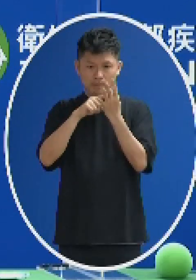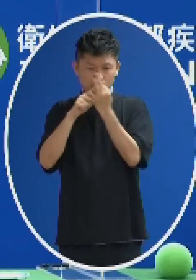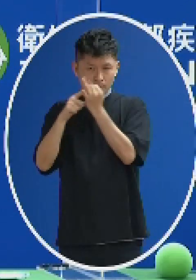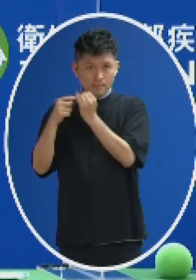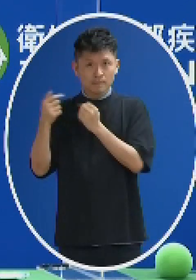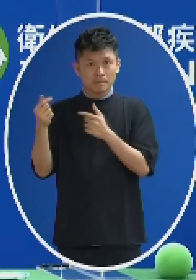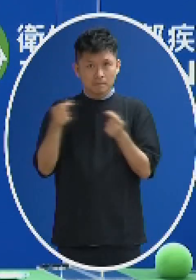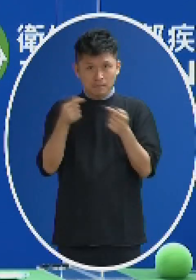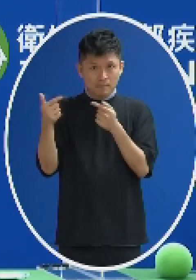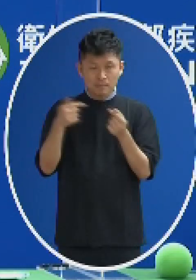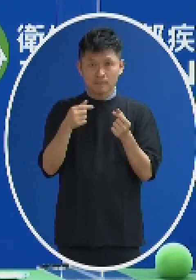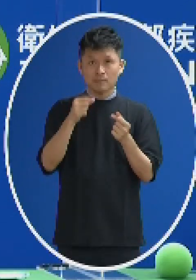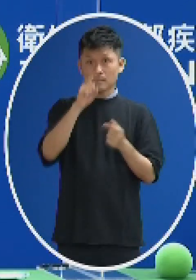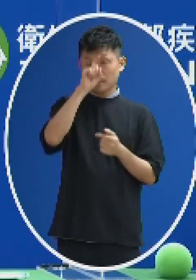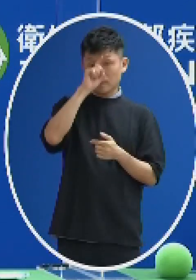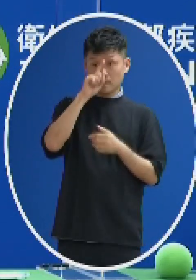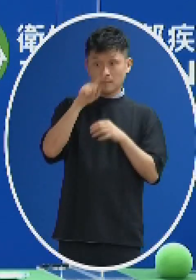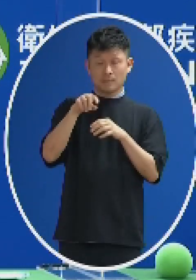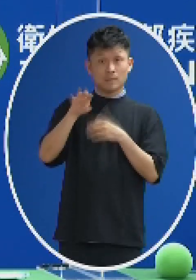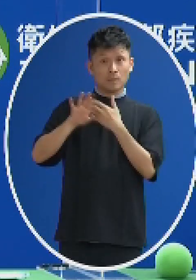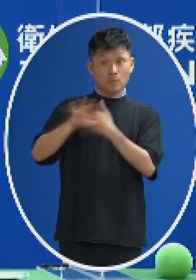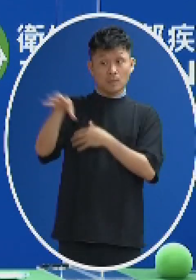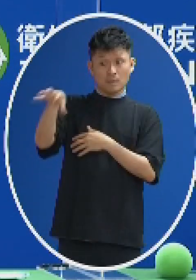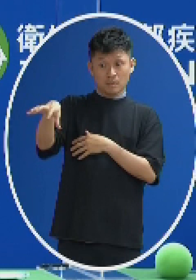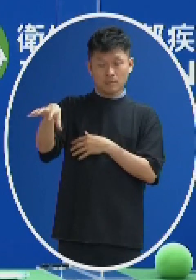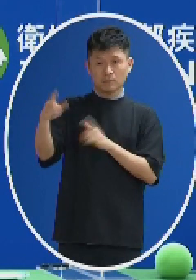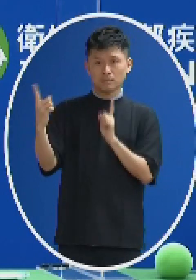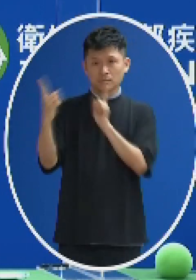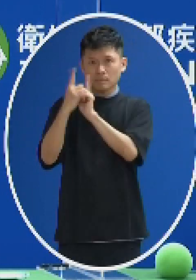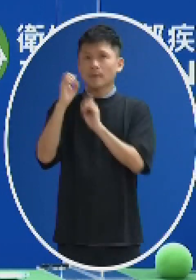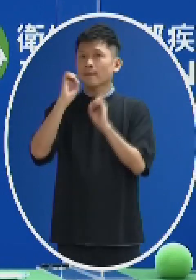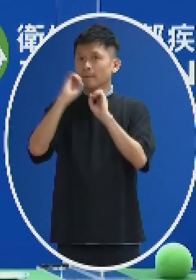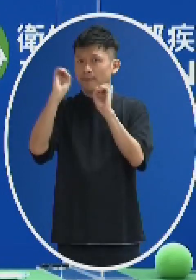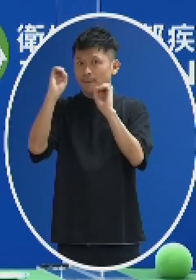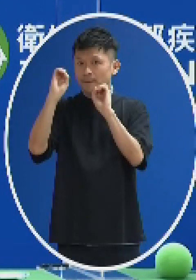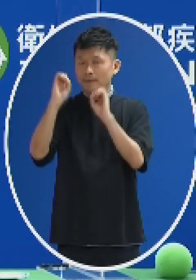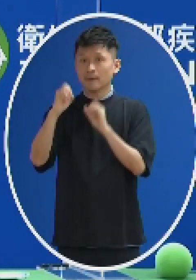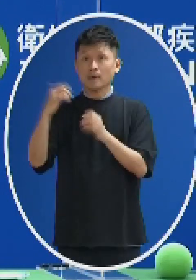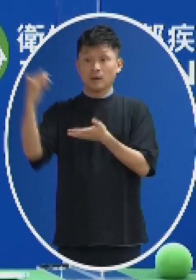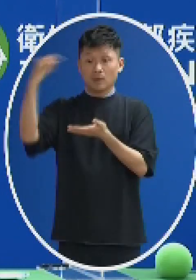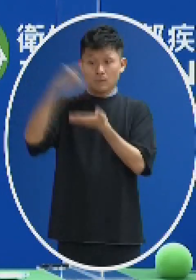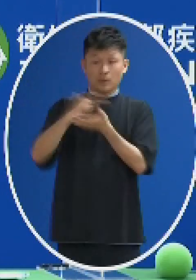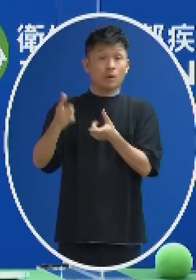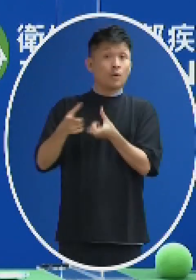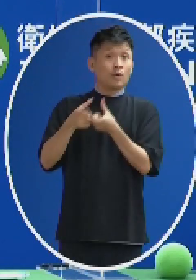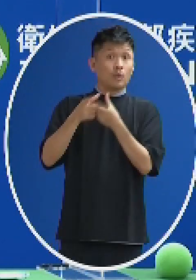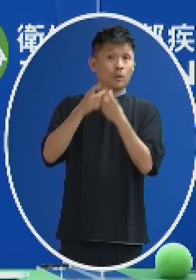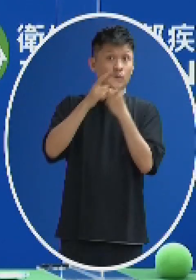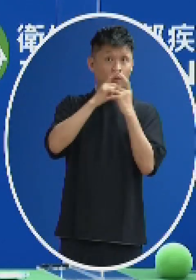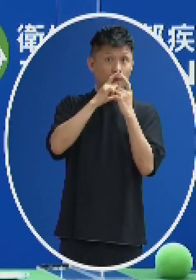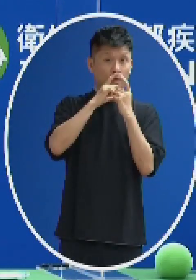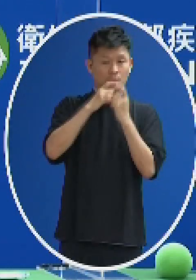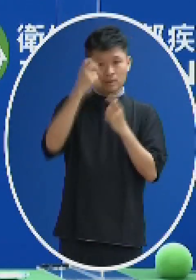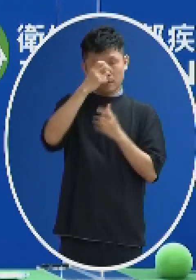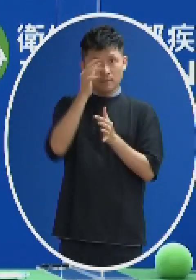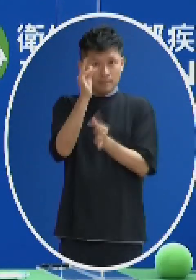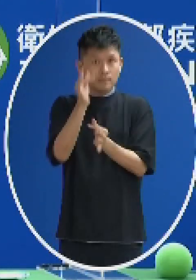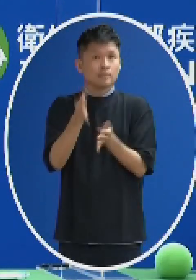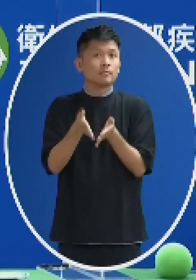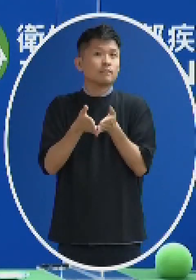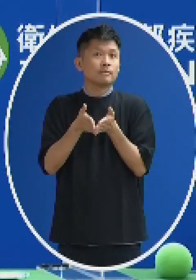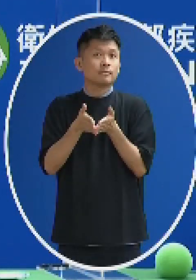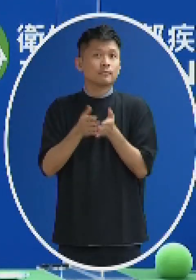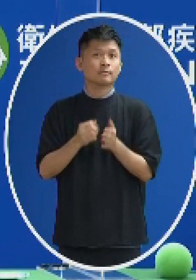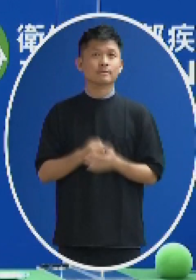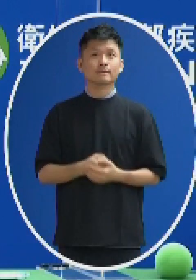够达到外站能够零接触，那回来的时候能够那个检验能够做完整。那所以